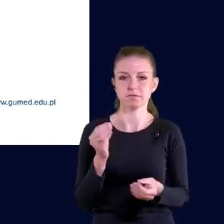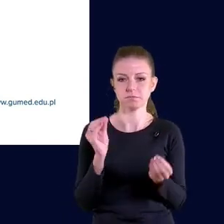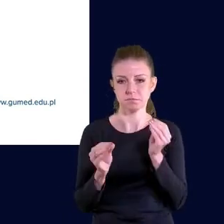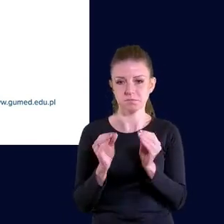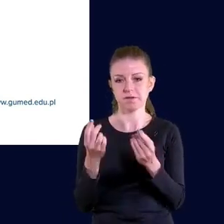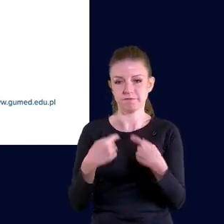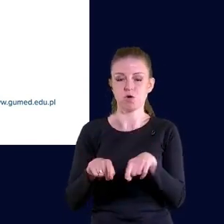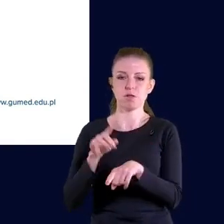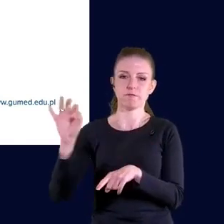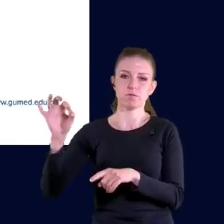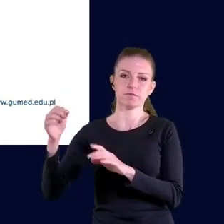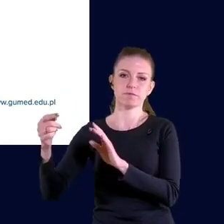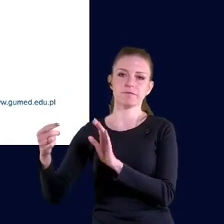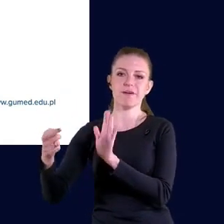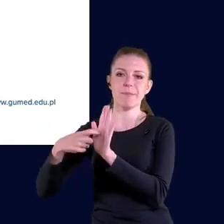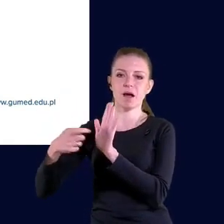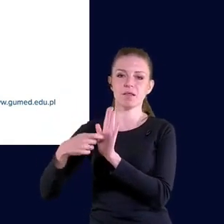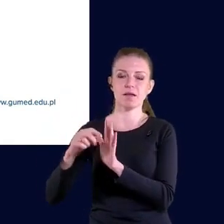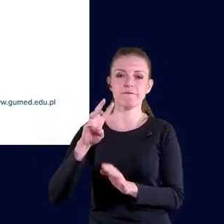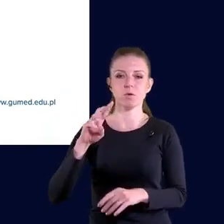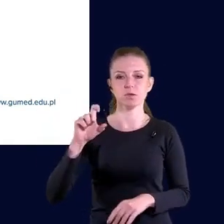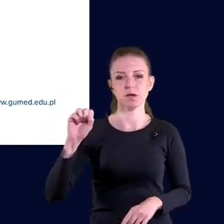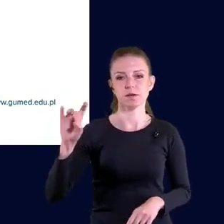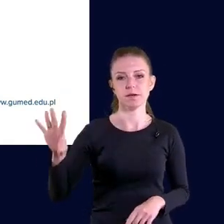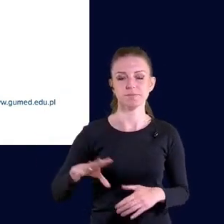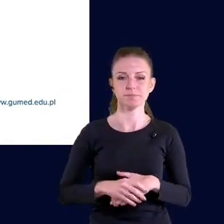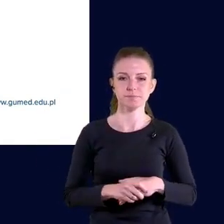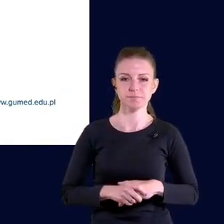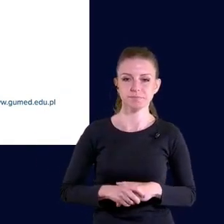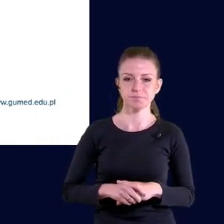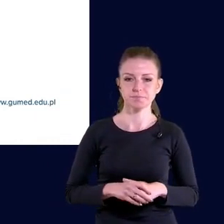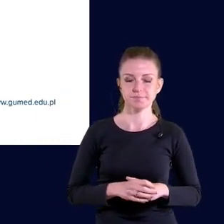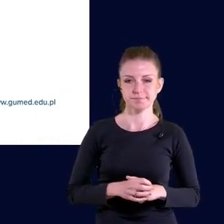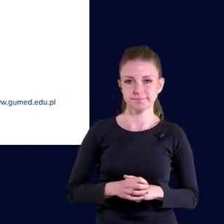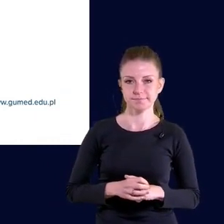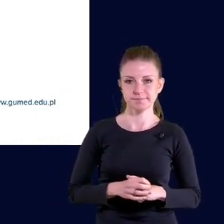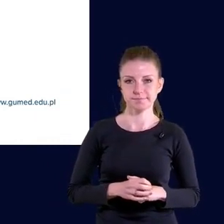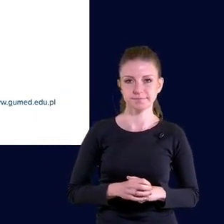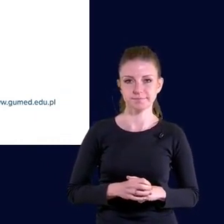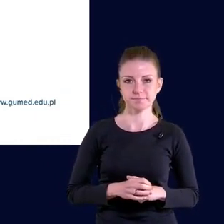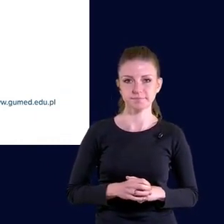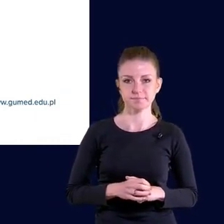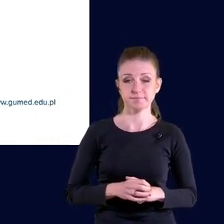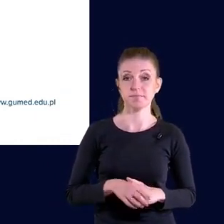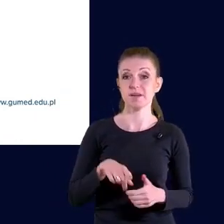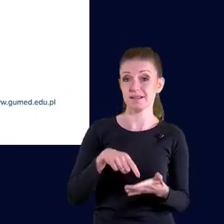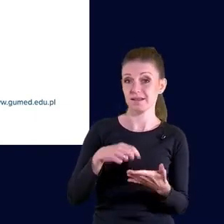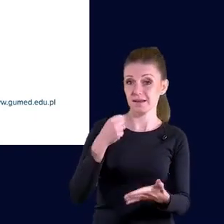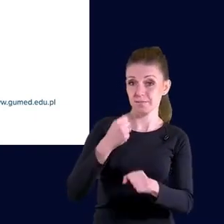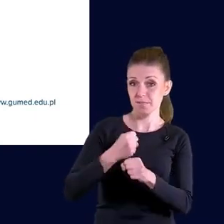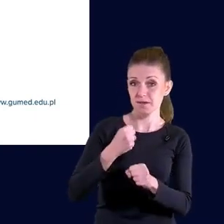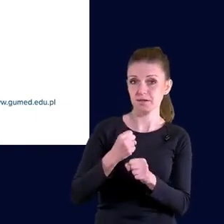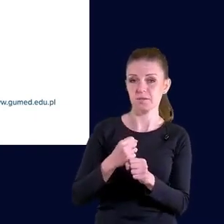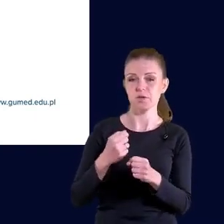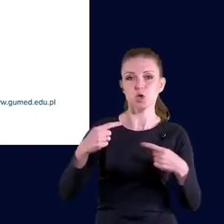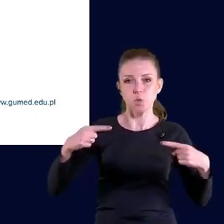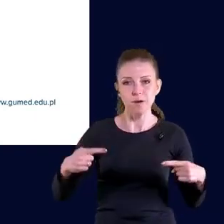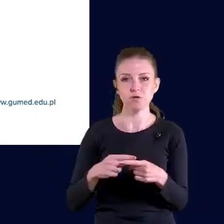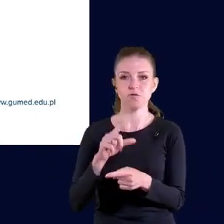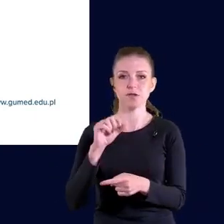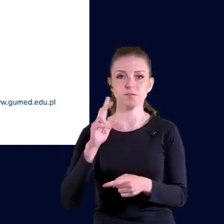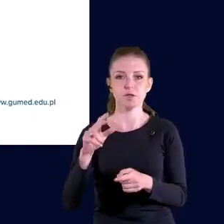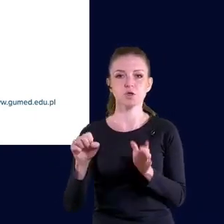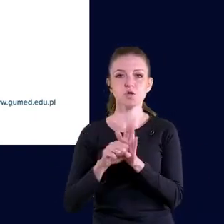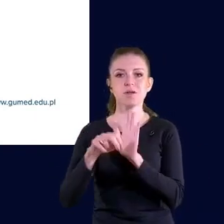wcg no i tutaj jeszcze parę tylko różnych uwag Tak był między innymi to że taka praca do stosowania plików do